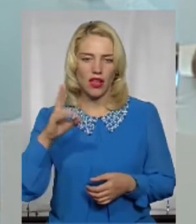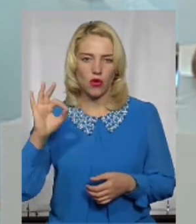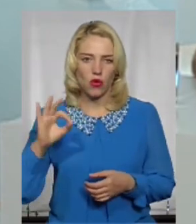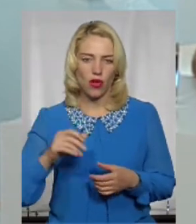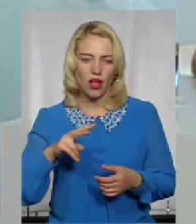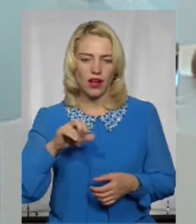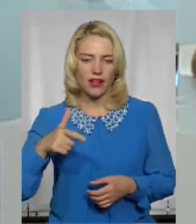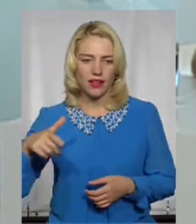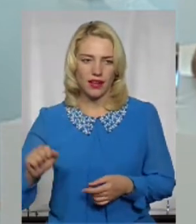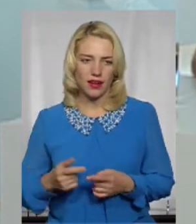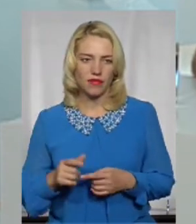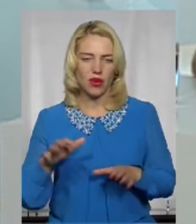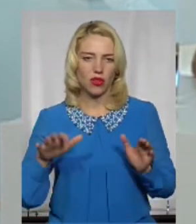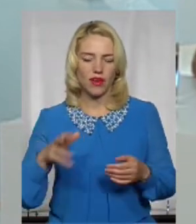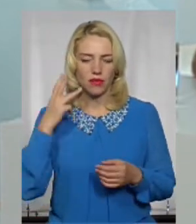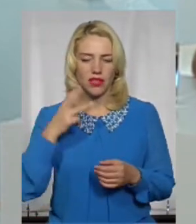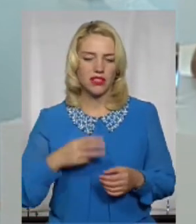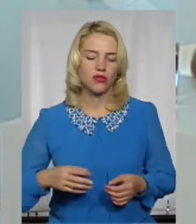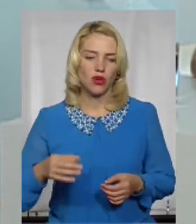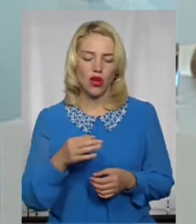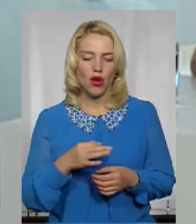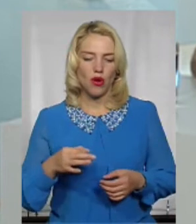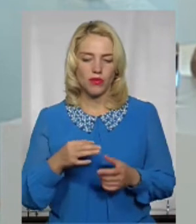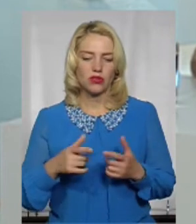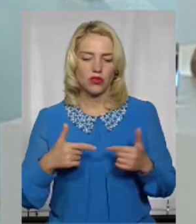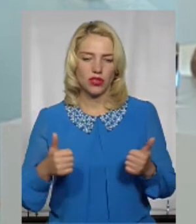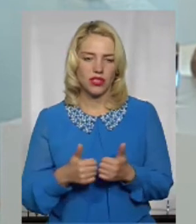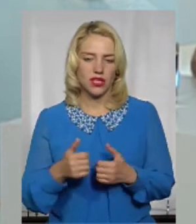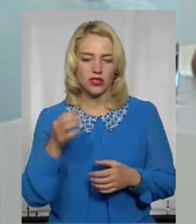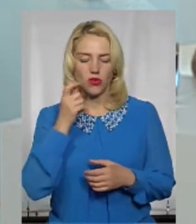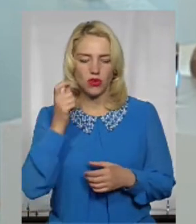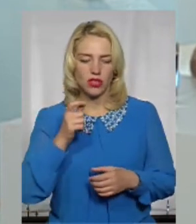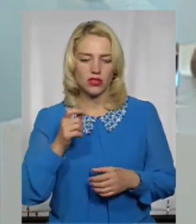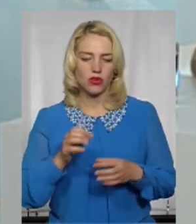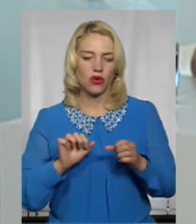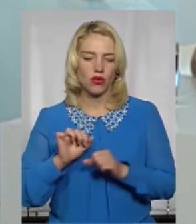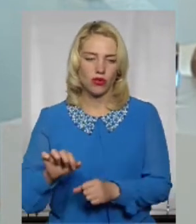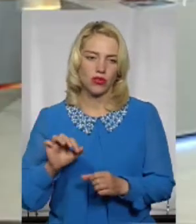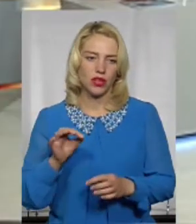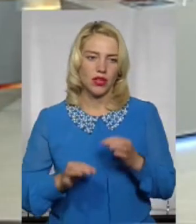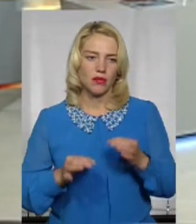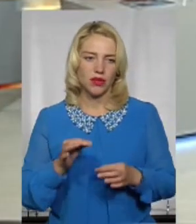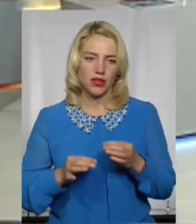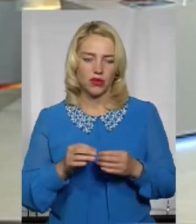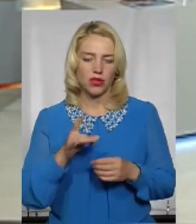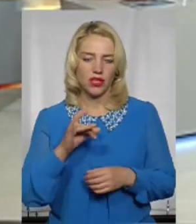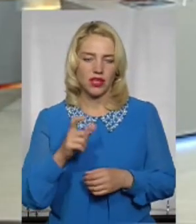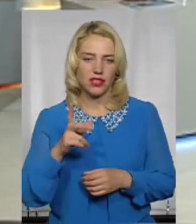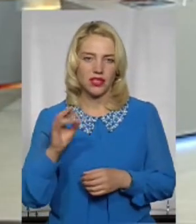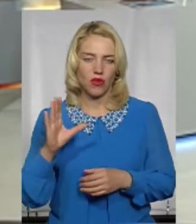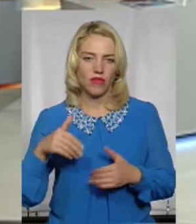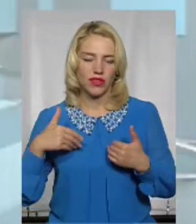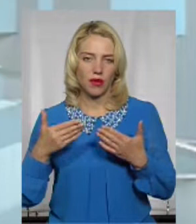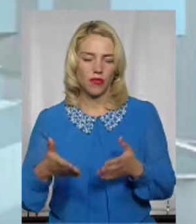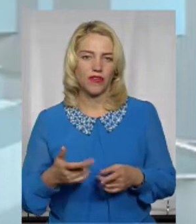і голова Хмельницької обласної організації Українського товариства охорони природи Юрій Резніков. Вітаю вас.